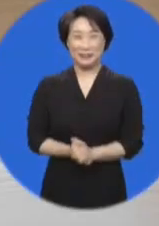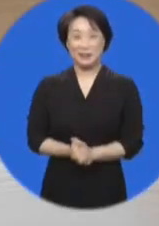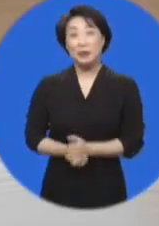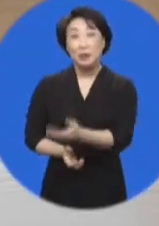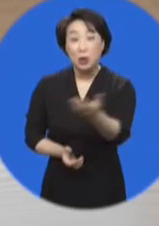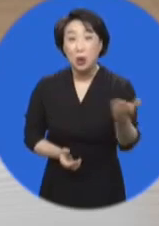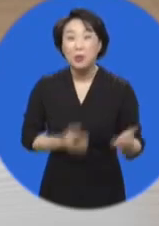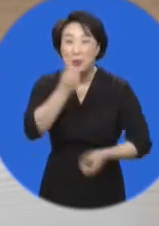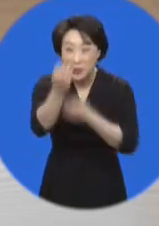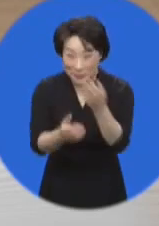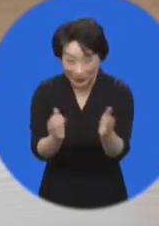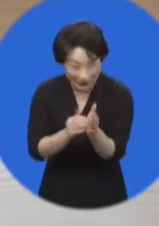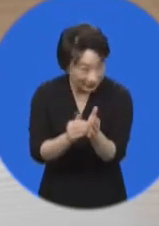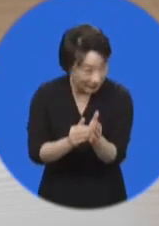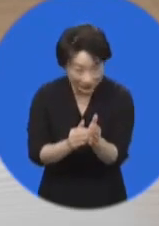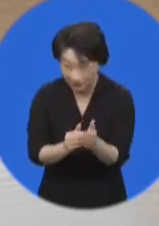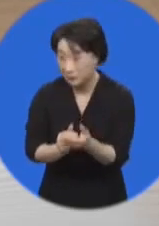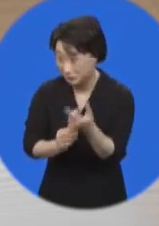여러분이 고백했습니다.